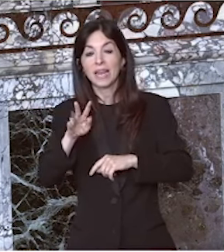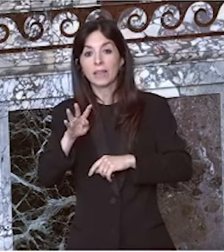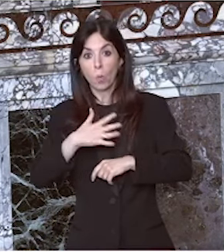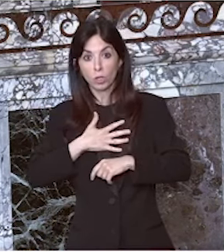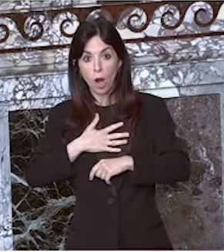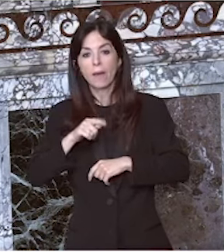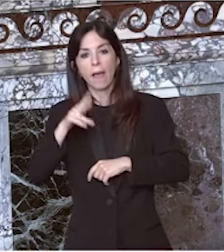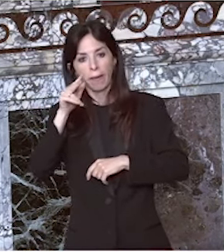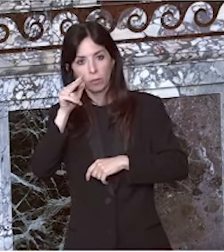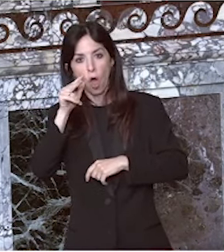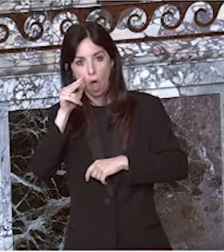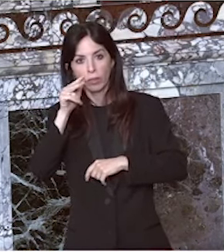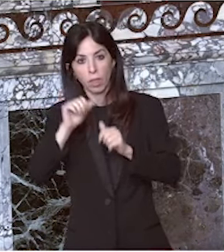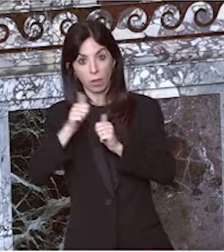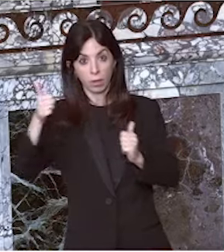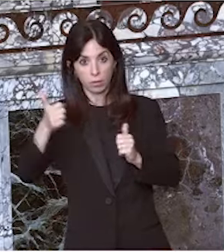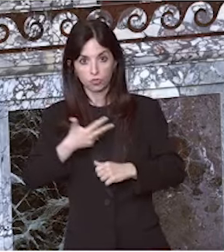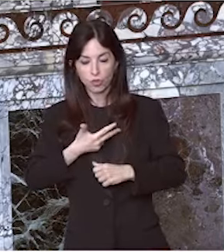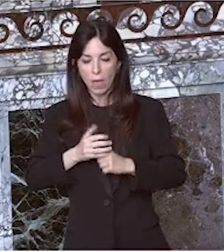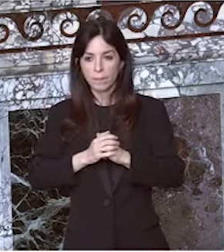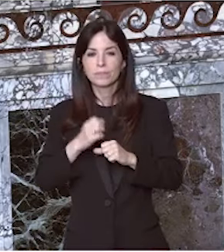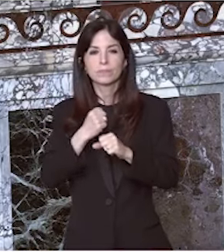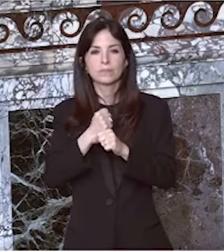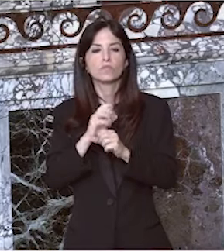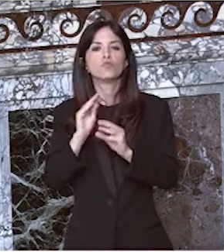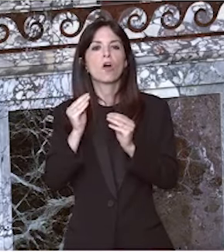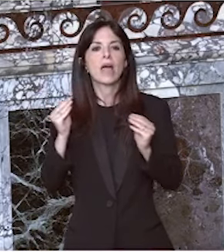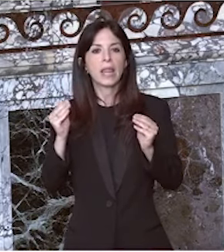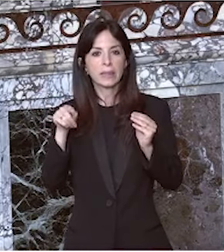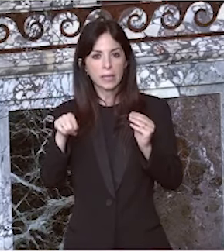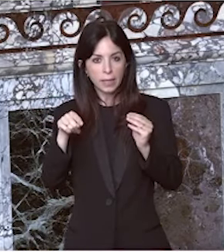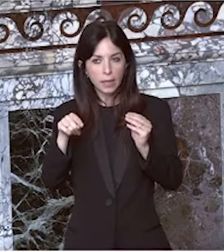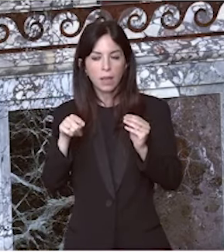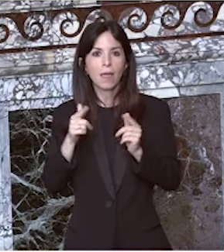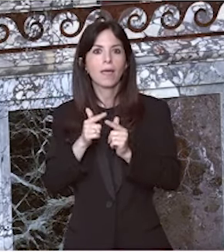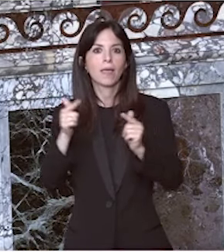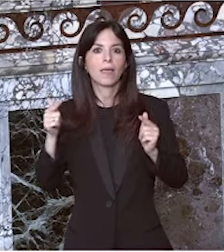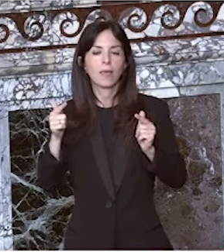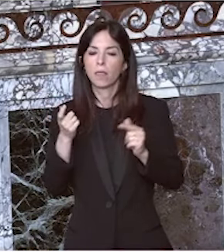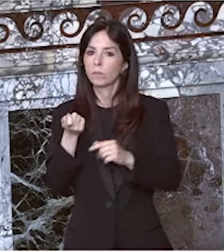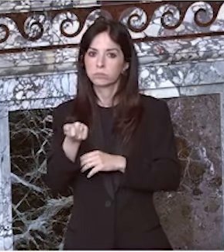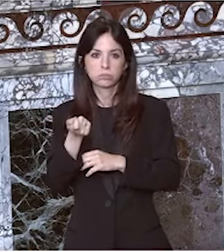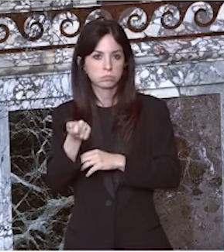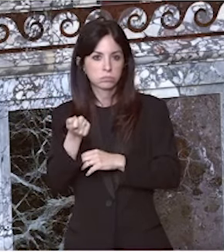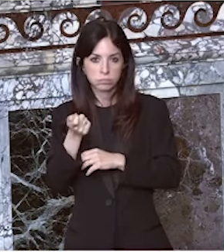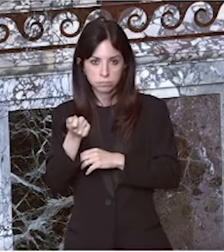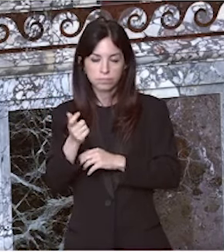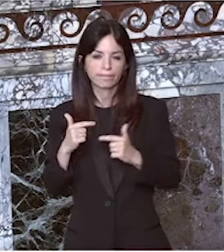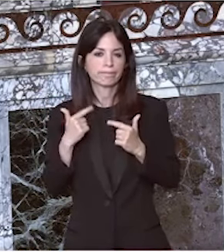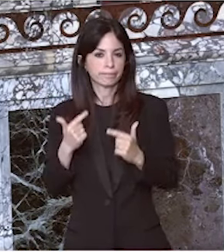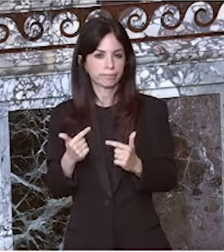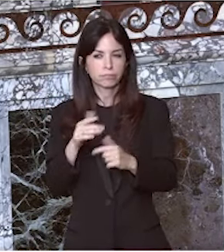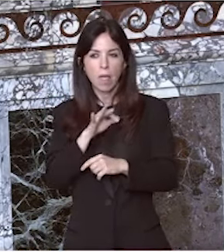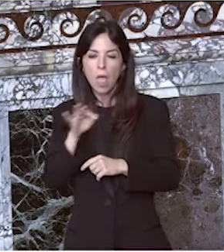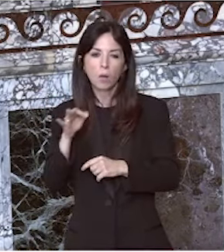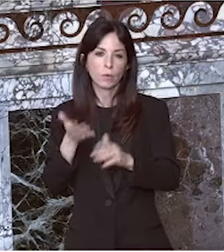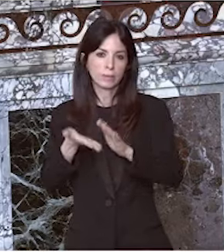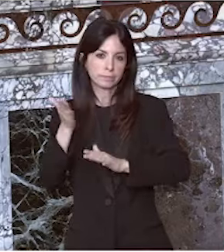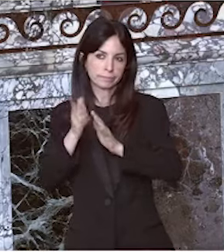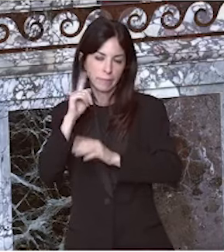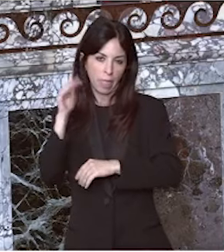donne. L'occupazione giovanile ha risentito della bassa crescita. Molti hanno cercato migliori prospettive di